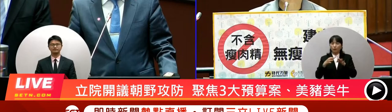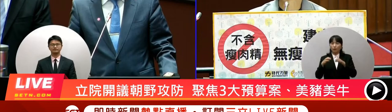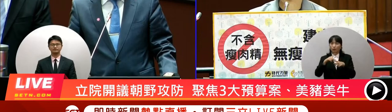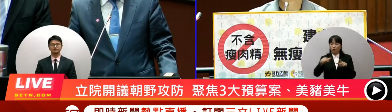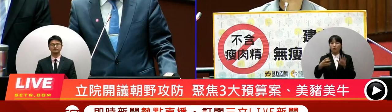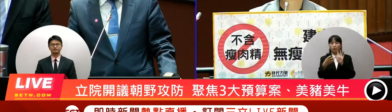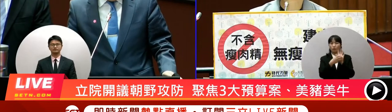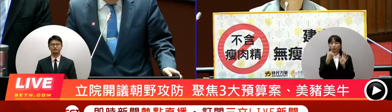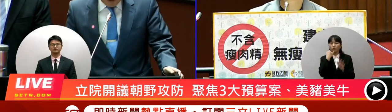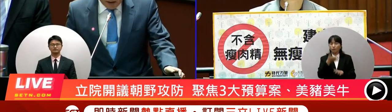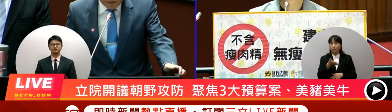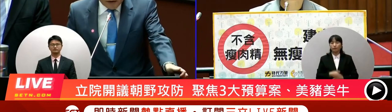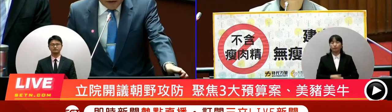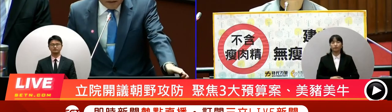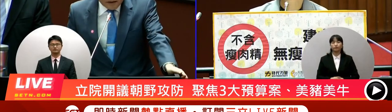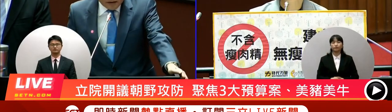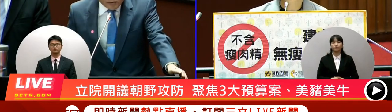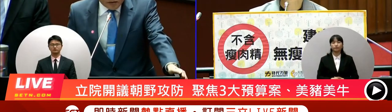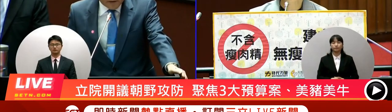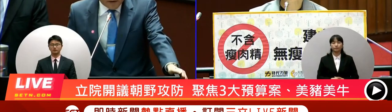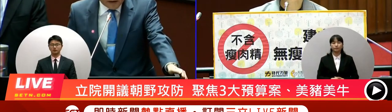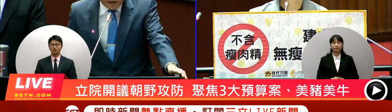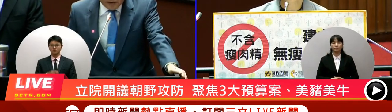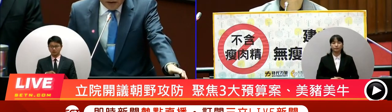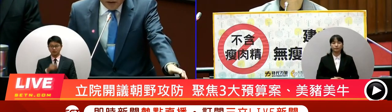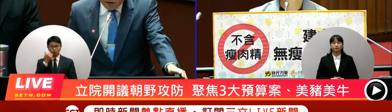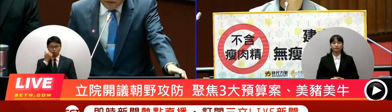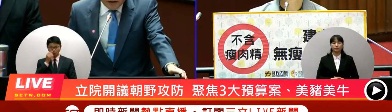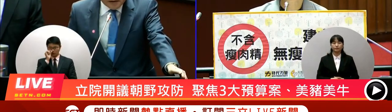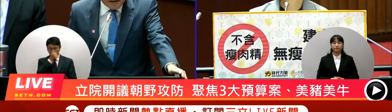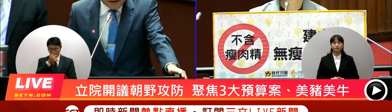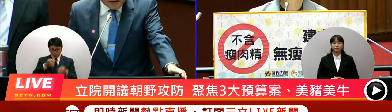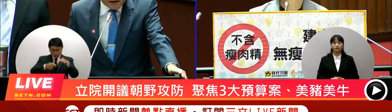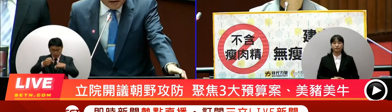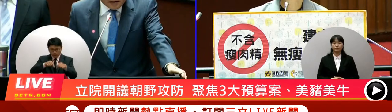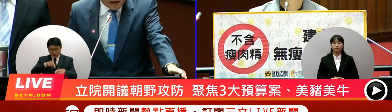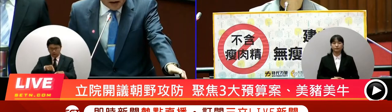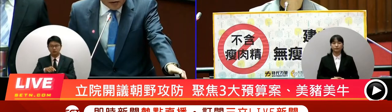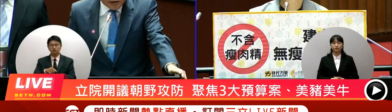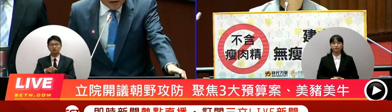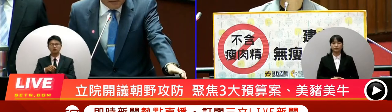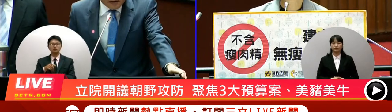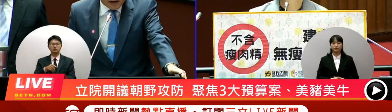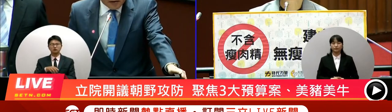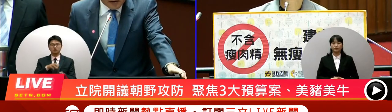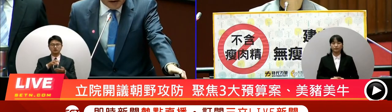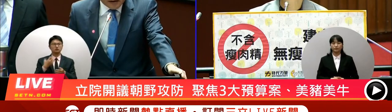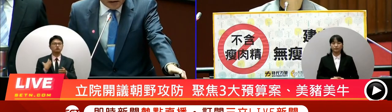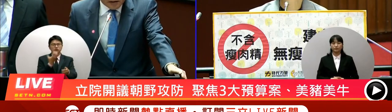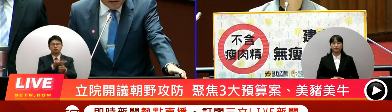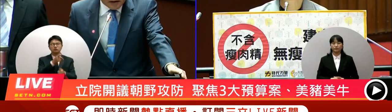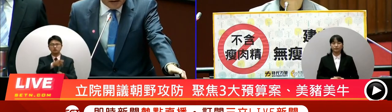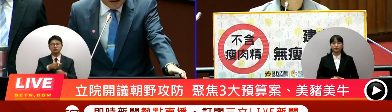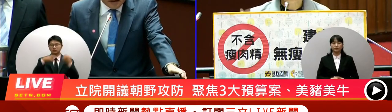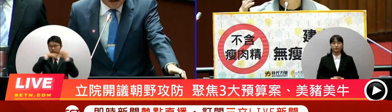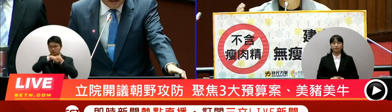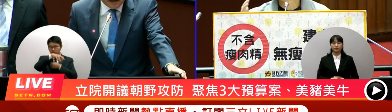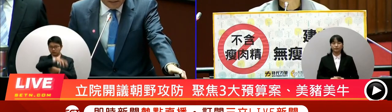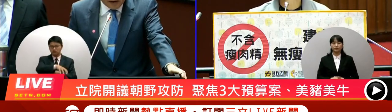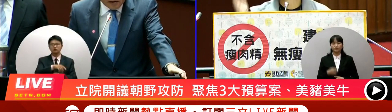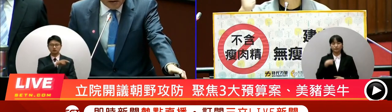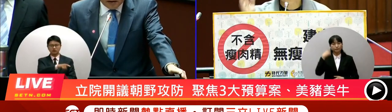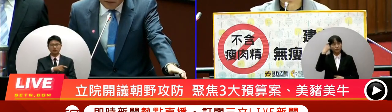可以这样吗？ 一般我们对相关特殊成分，那就交由我们认证的实验室开具证明，那他就可以使用这样的一个相